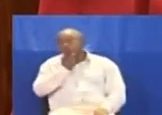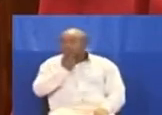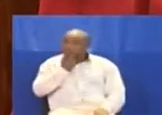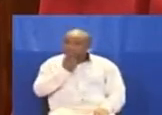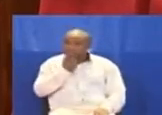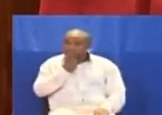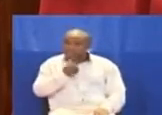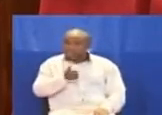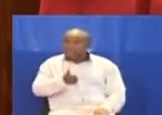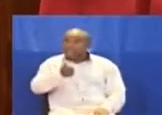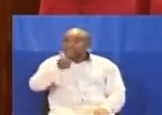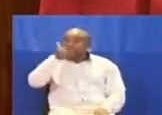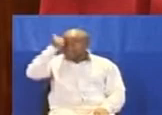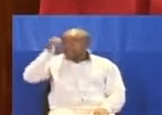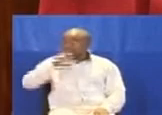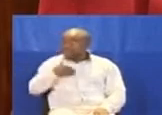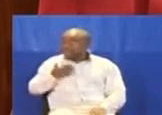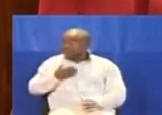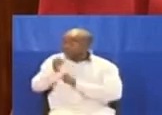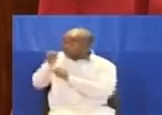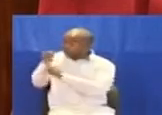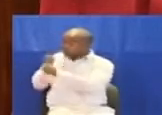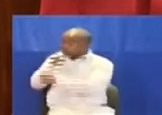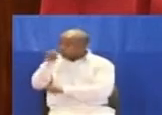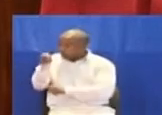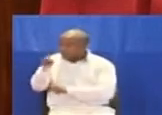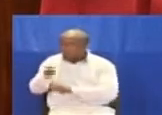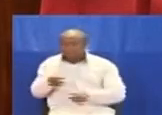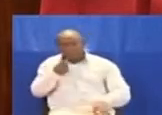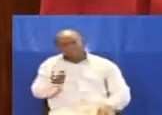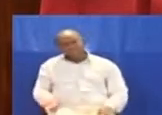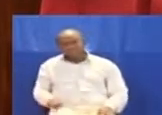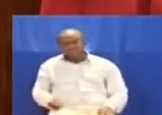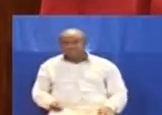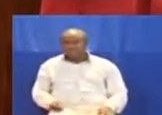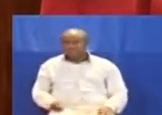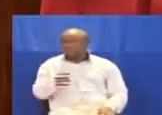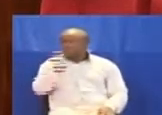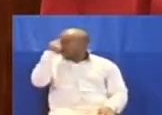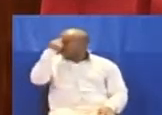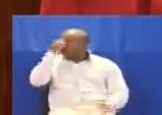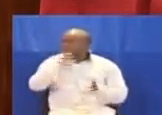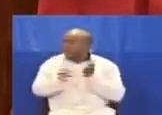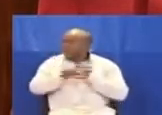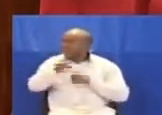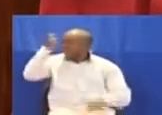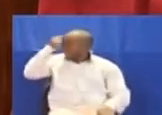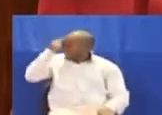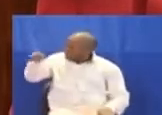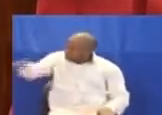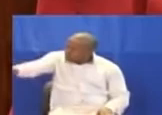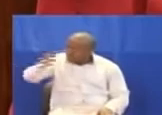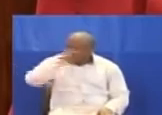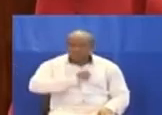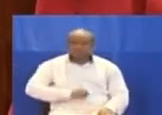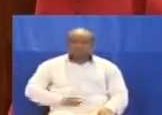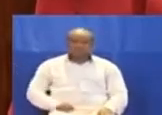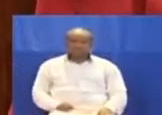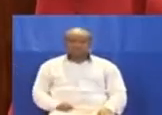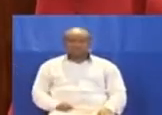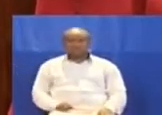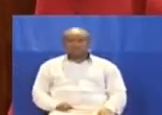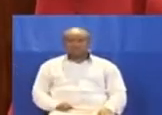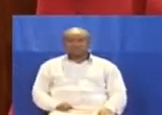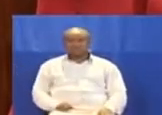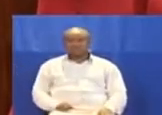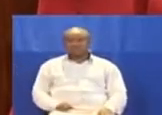nilikuwa nikupige kidogo kidongo, kwa sababu nikasema jamani, mgugu gani ana akili namna hii?